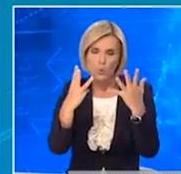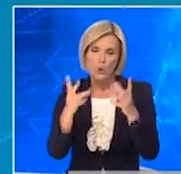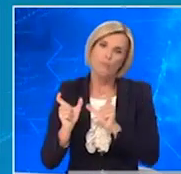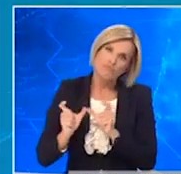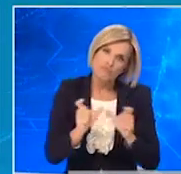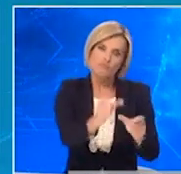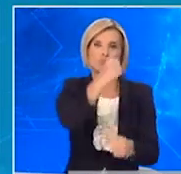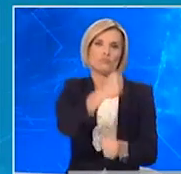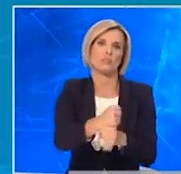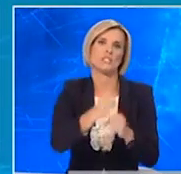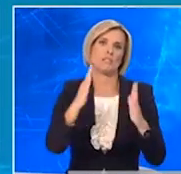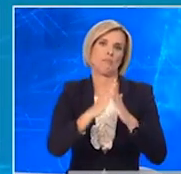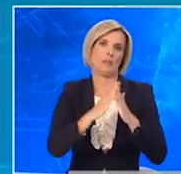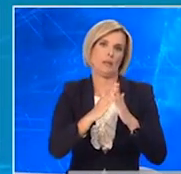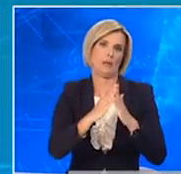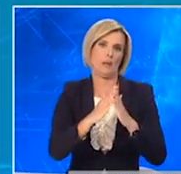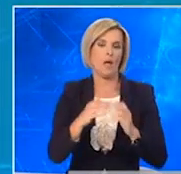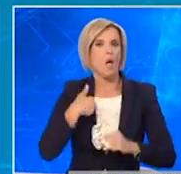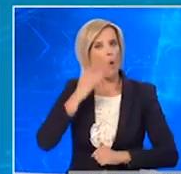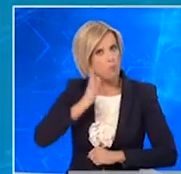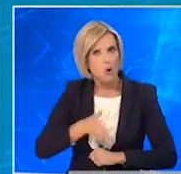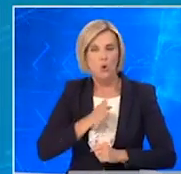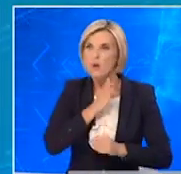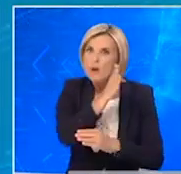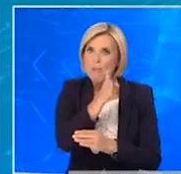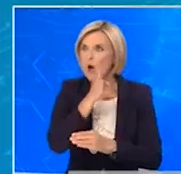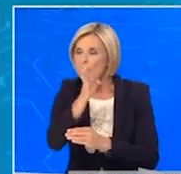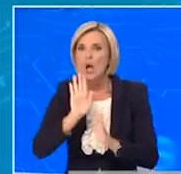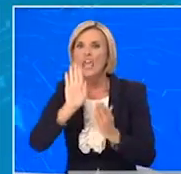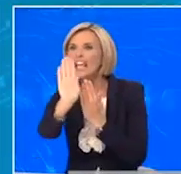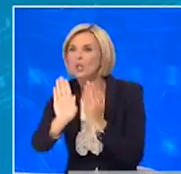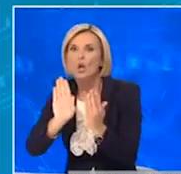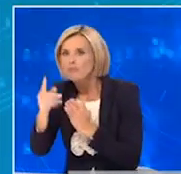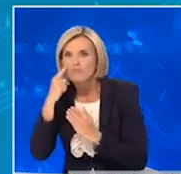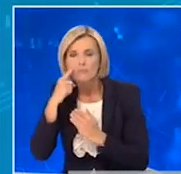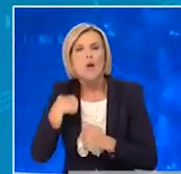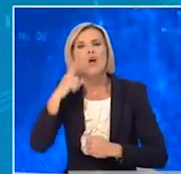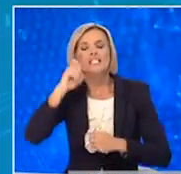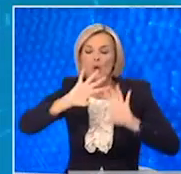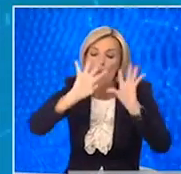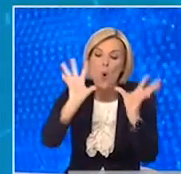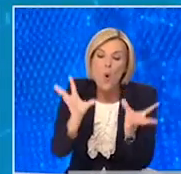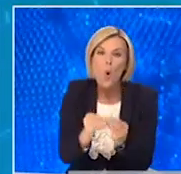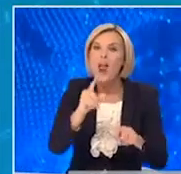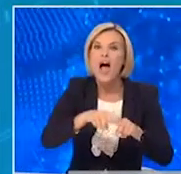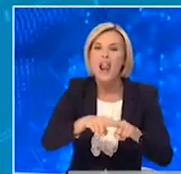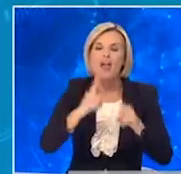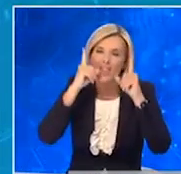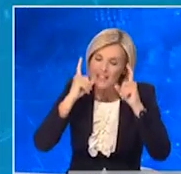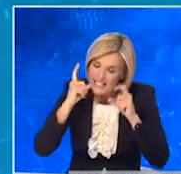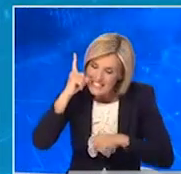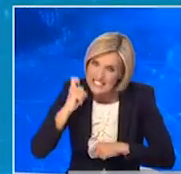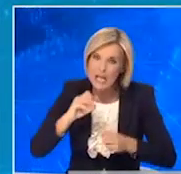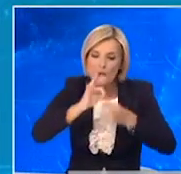απομόνωση. Θα μπορούσα γειτονιά-γειτονιά να σας λέω τι ακριβώς συμβαίνει. Αυτό που θέλω να ξεκαθαρίσω είναι ότι κάνουμε